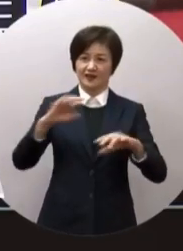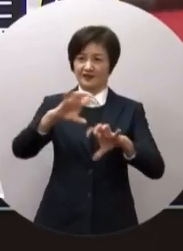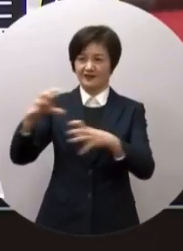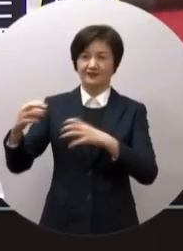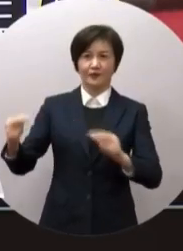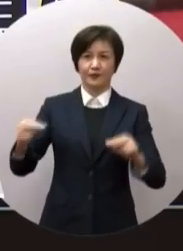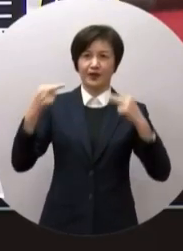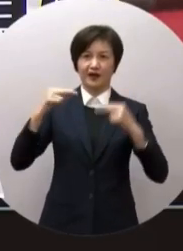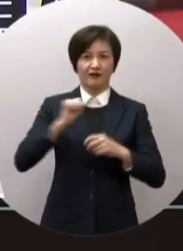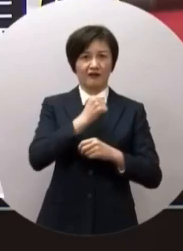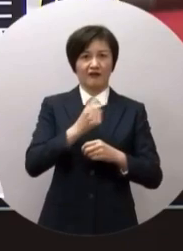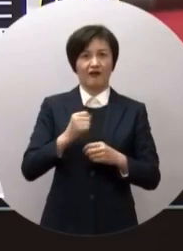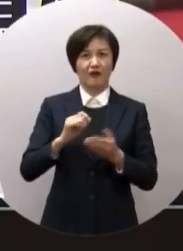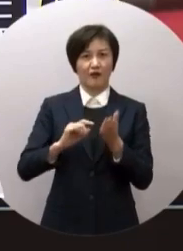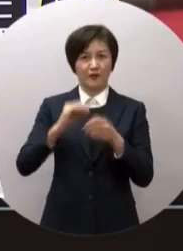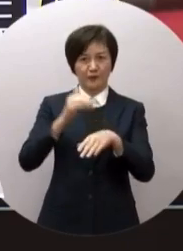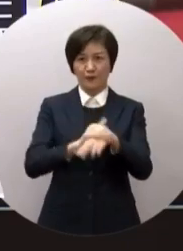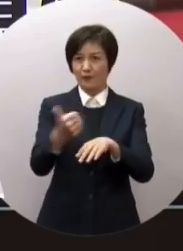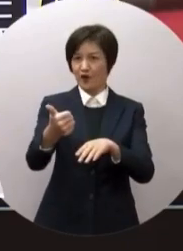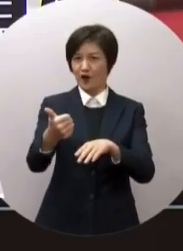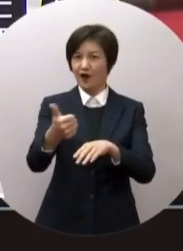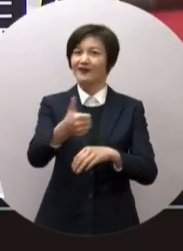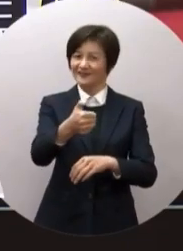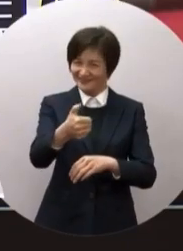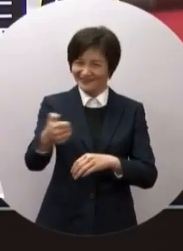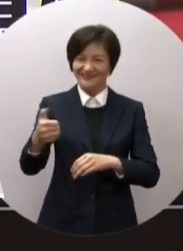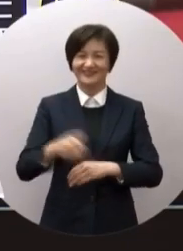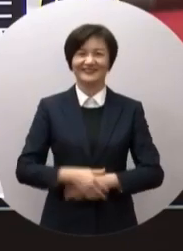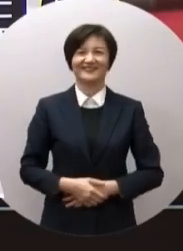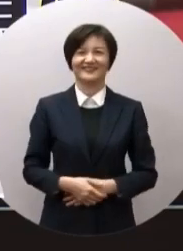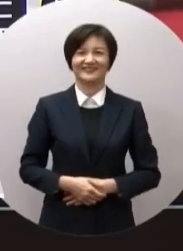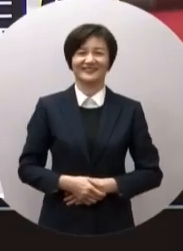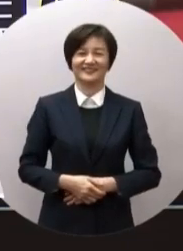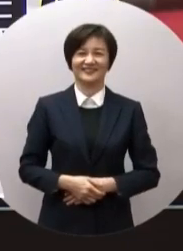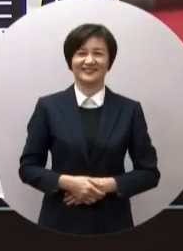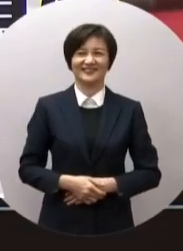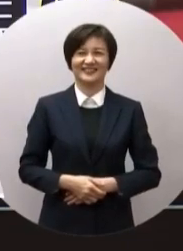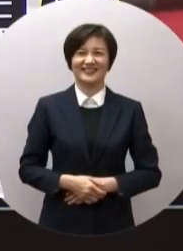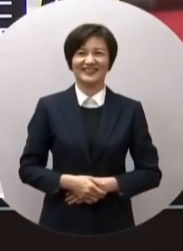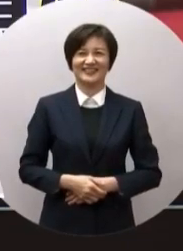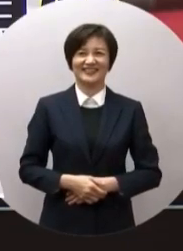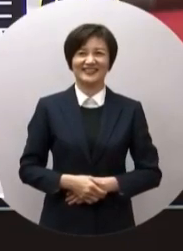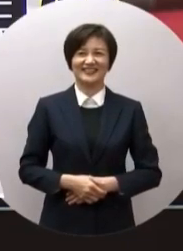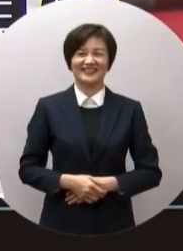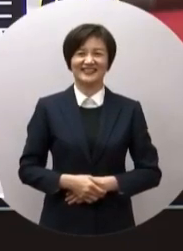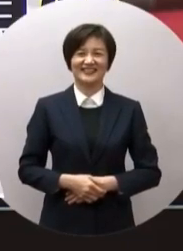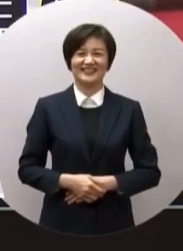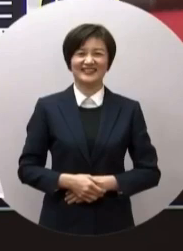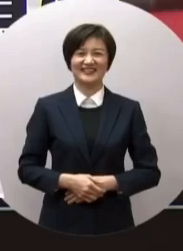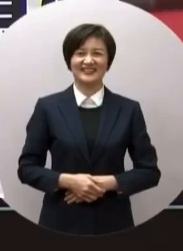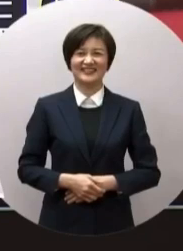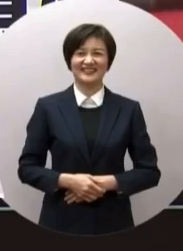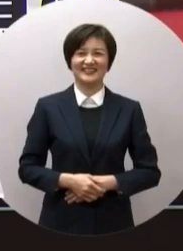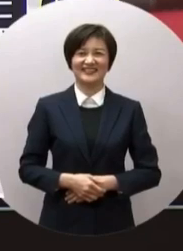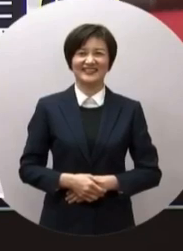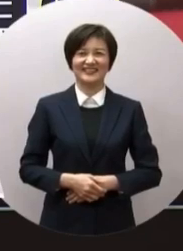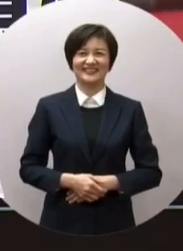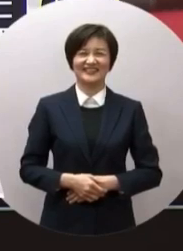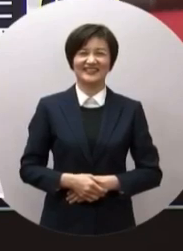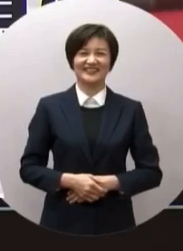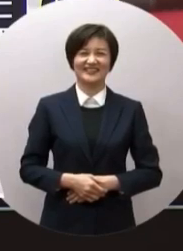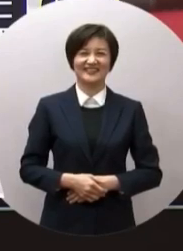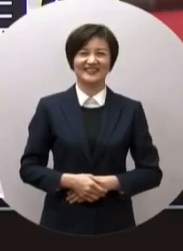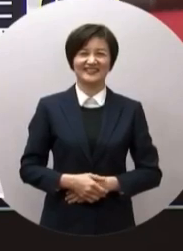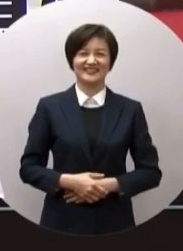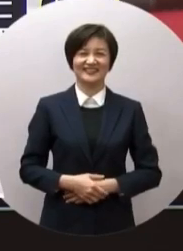的实力，谢谢，感谢。 唔是客气，我应该，哎，很多的我